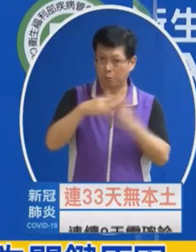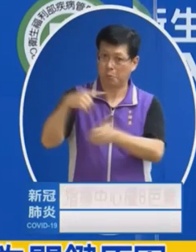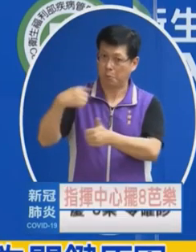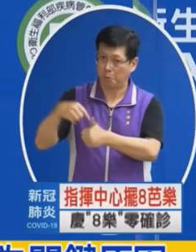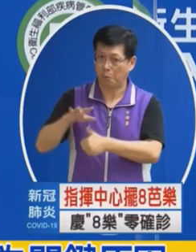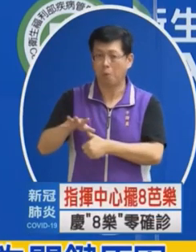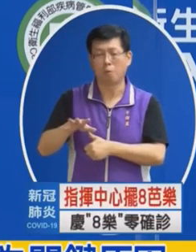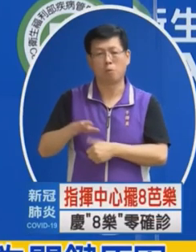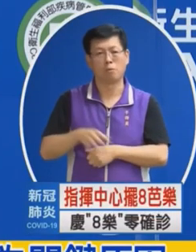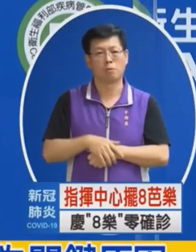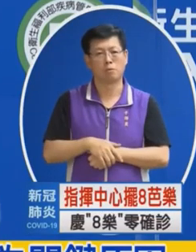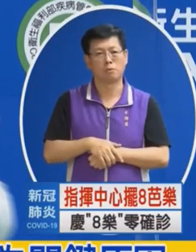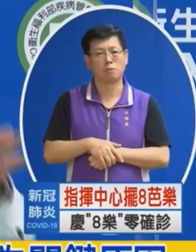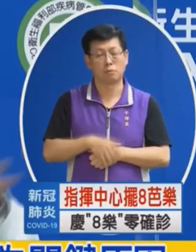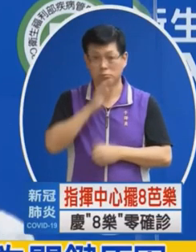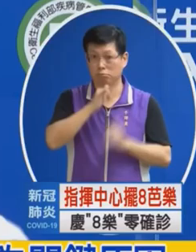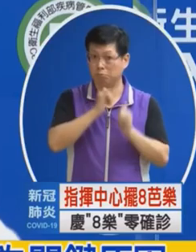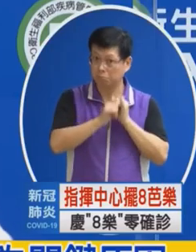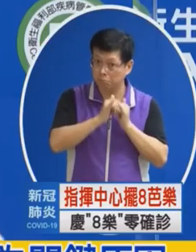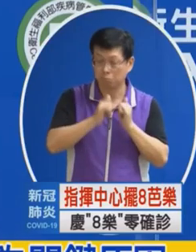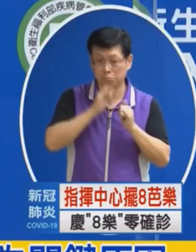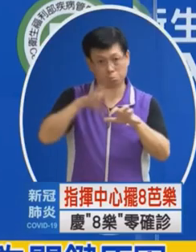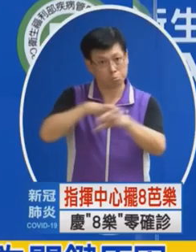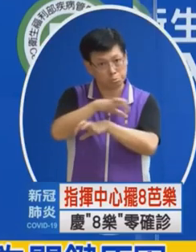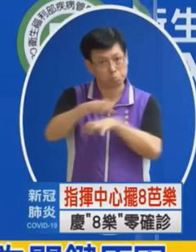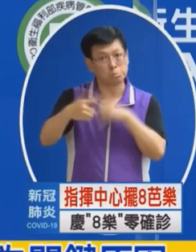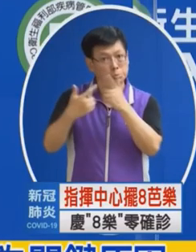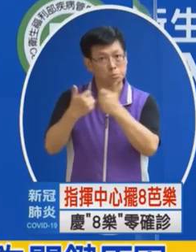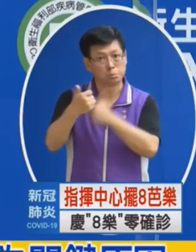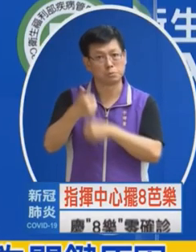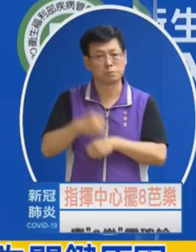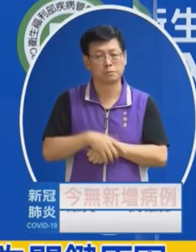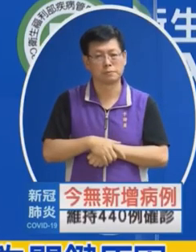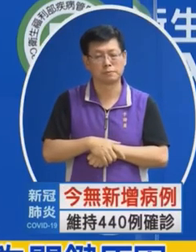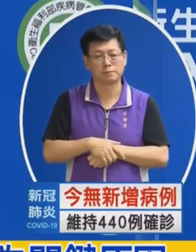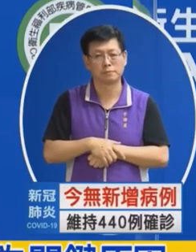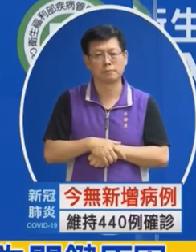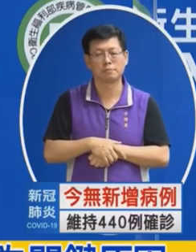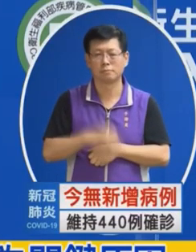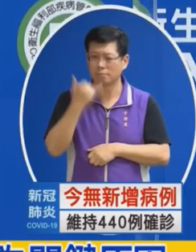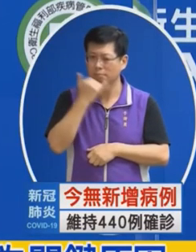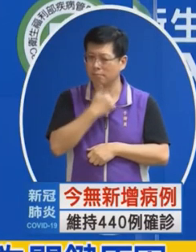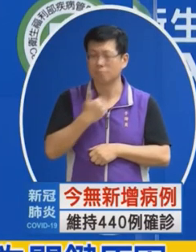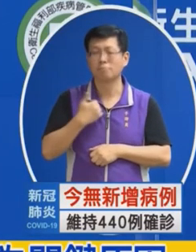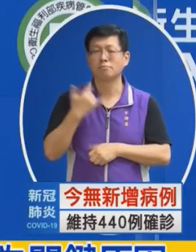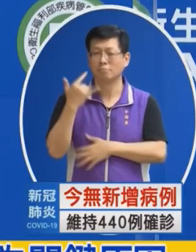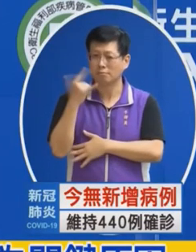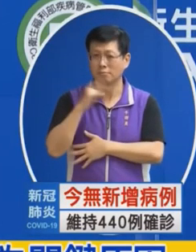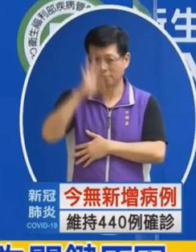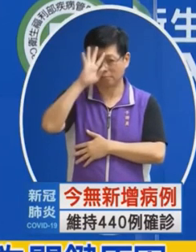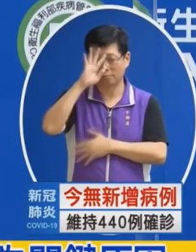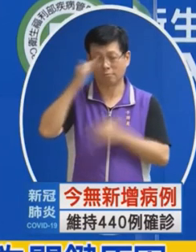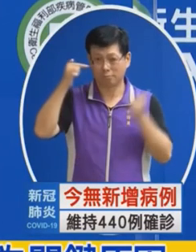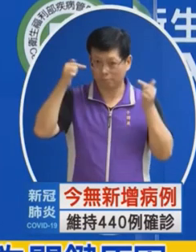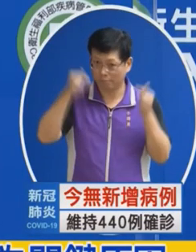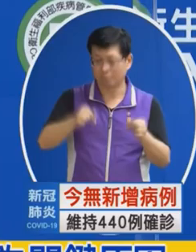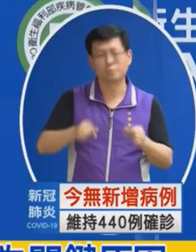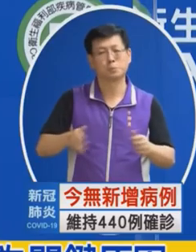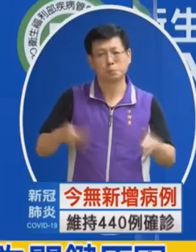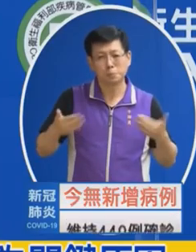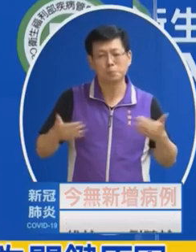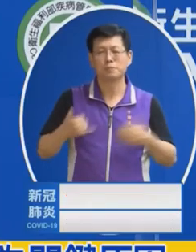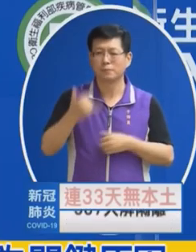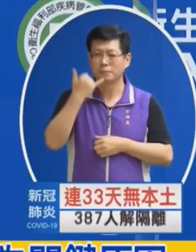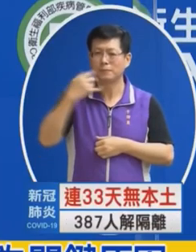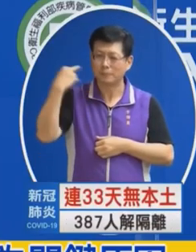怎么教他的，好，那整个社会的氛围是怎么样。那也许等到这疫情更轻松一点，